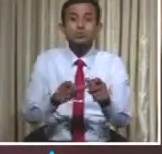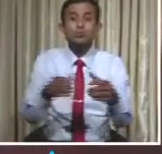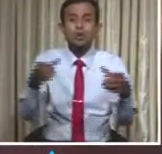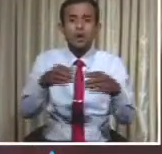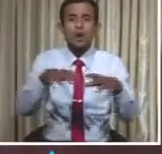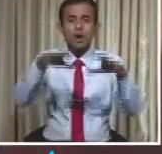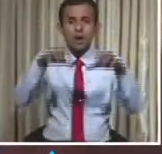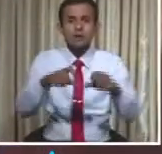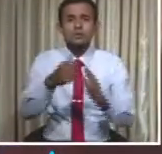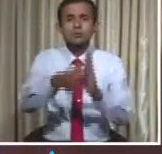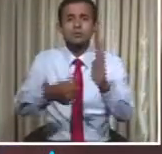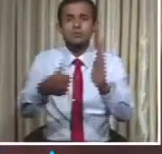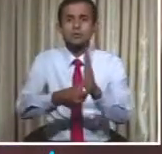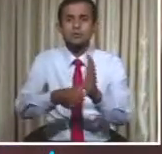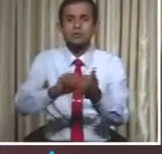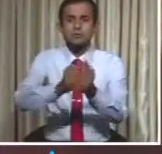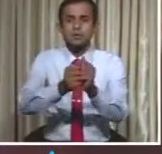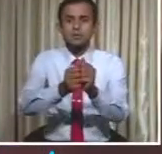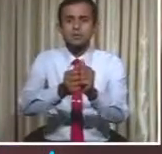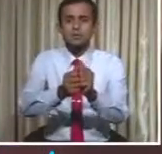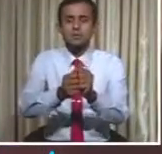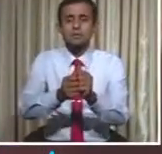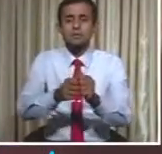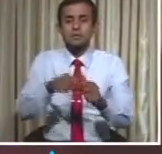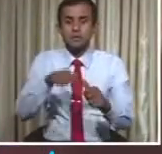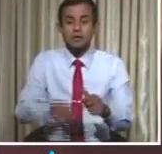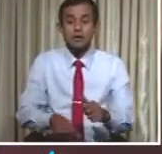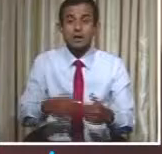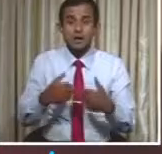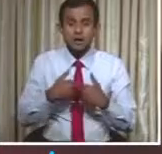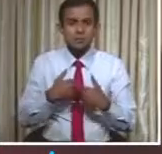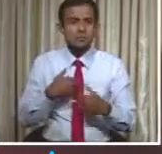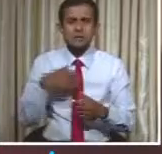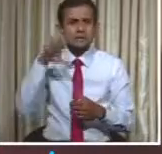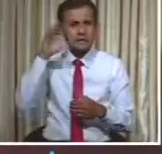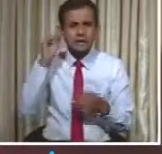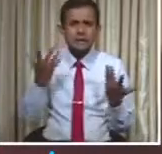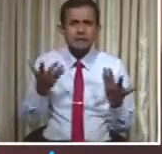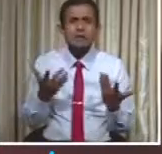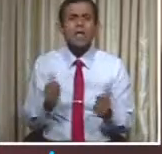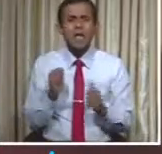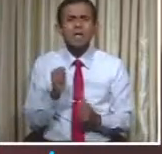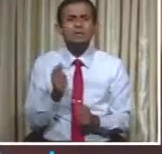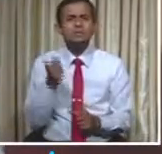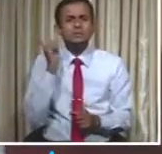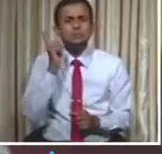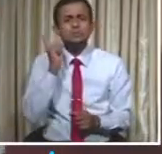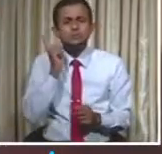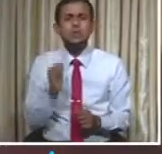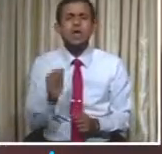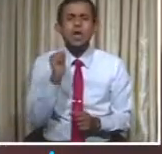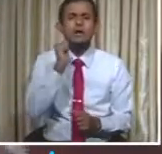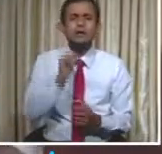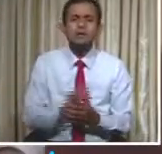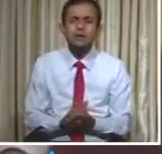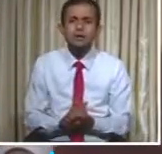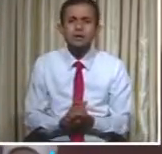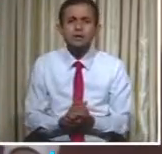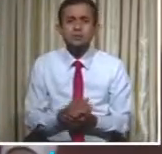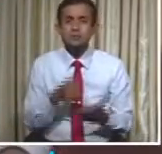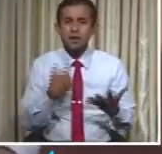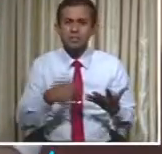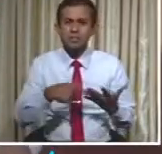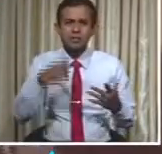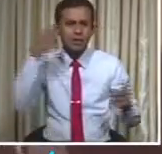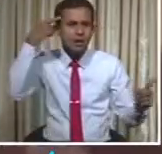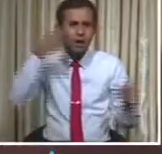අදාළ 50 සංශෝධනය කරගන්න. ඉතින් ඒකටත් අපි මට තේරෙන්නේ ඇයි මෙපමණ කාලයක් අපි ගත කරන්න කියලා. මේ කාරණා